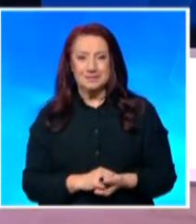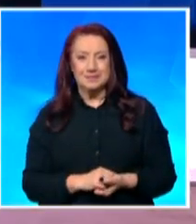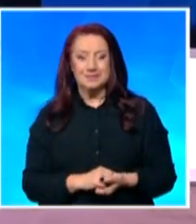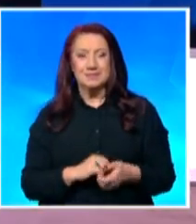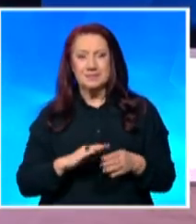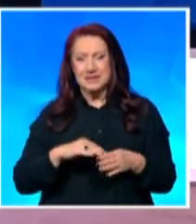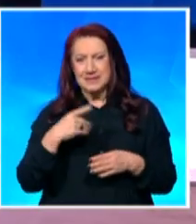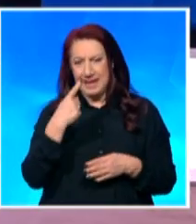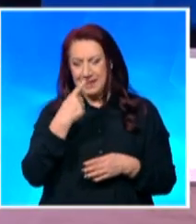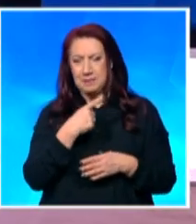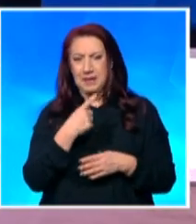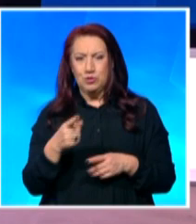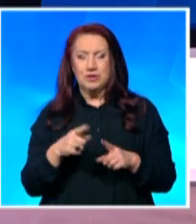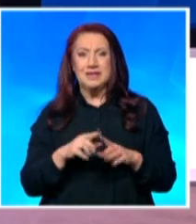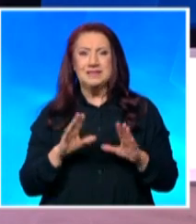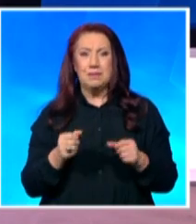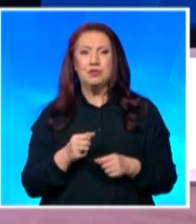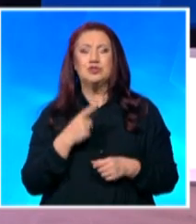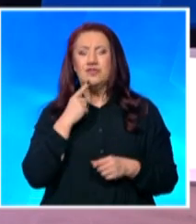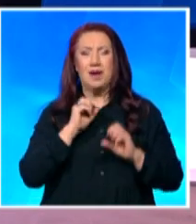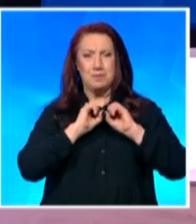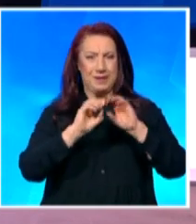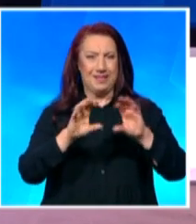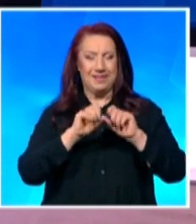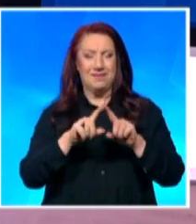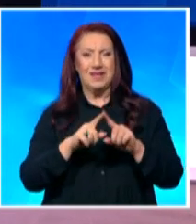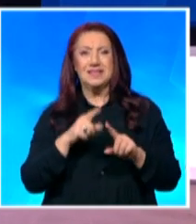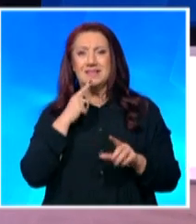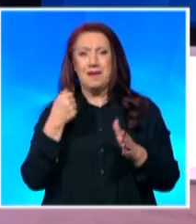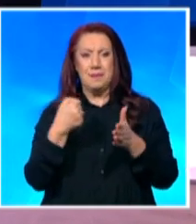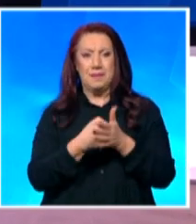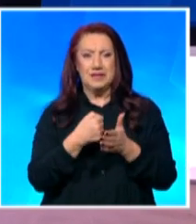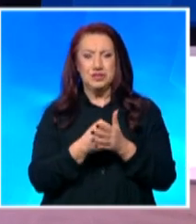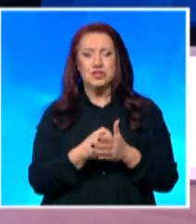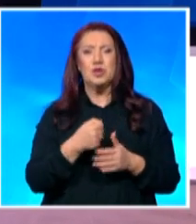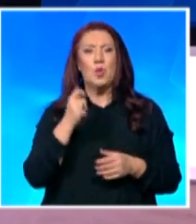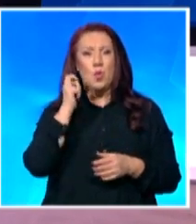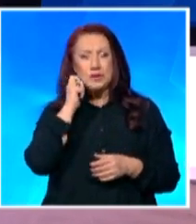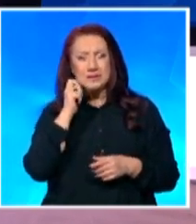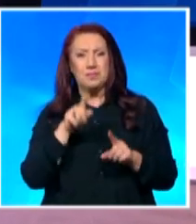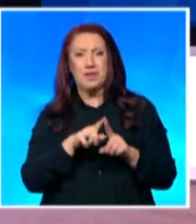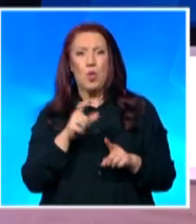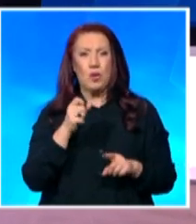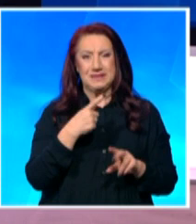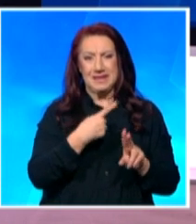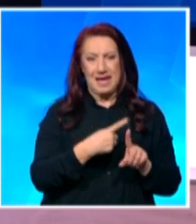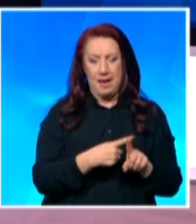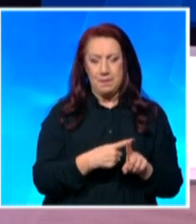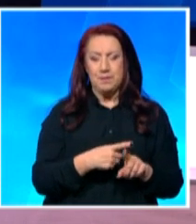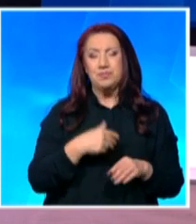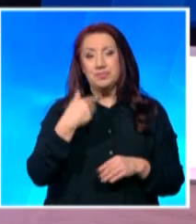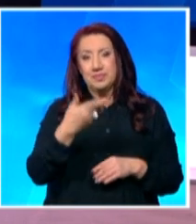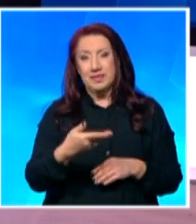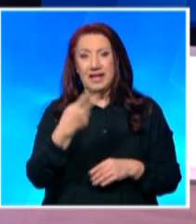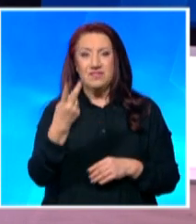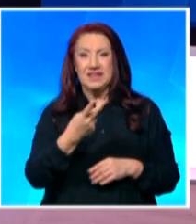След минути по BTV Action започва прякото предаване на двубоя между Гент и Уест Хем от Лигата на конференциите. А от 22 часа е време за